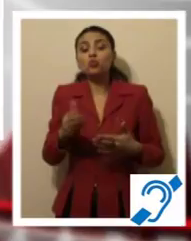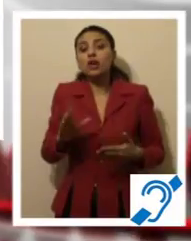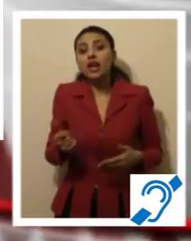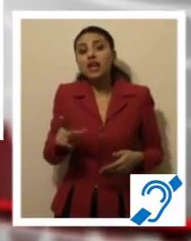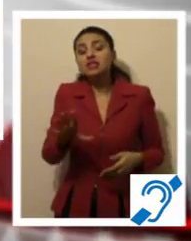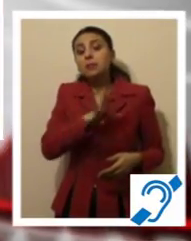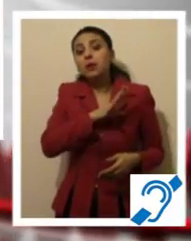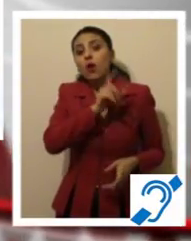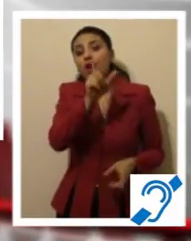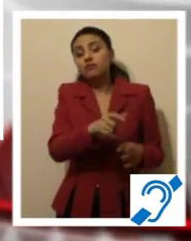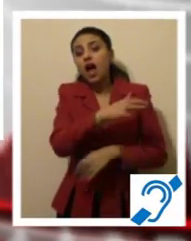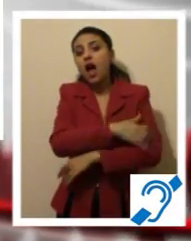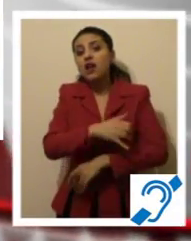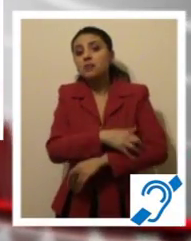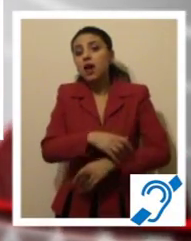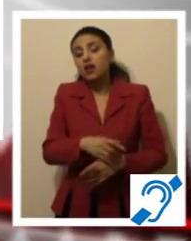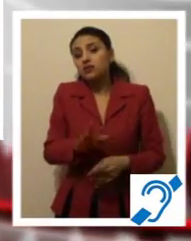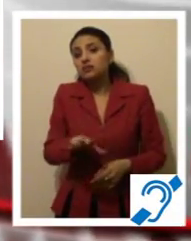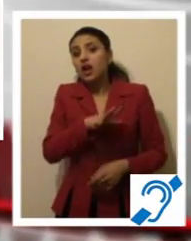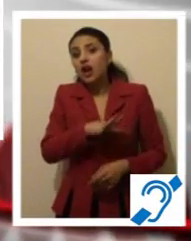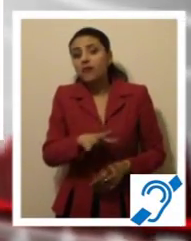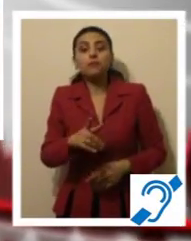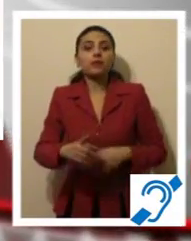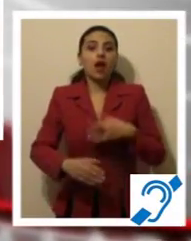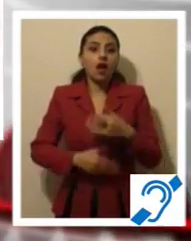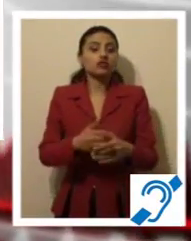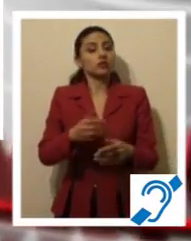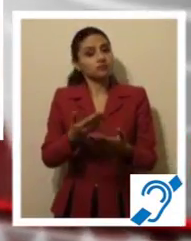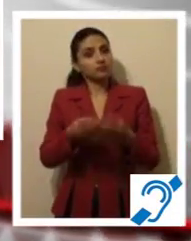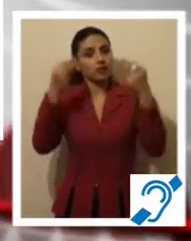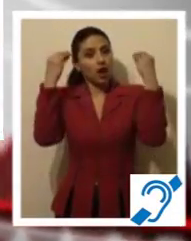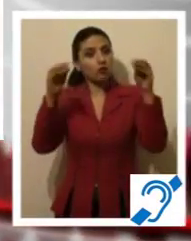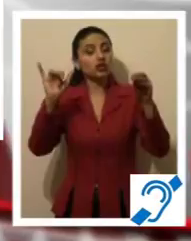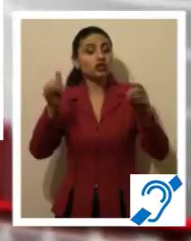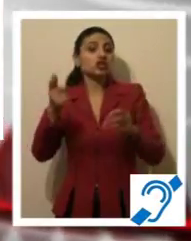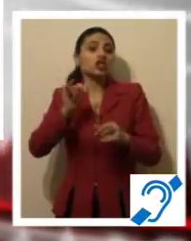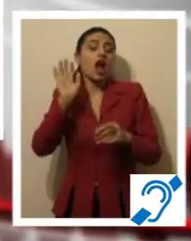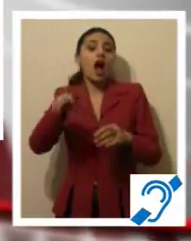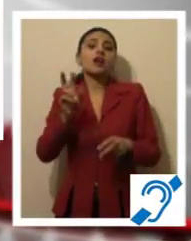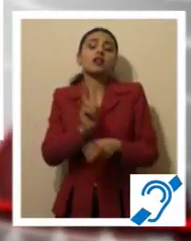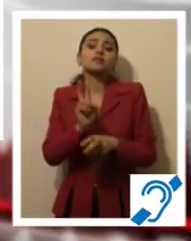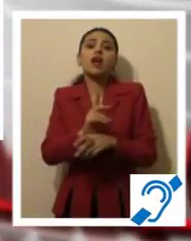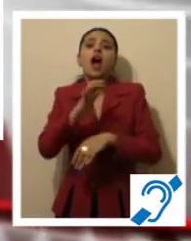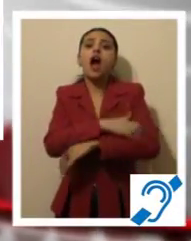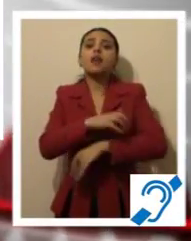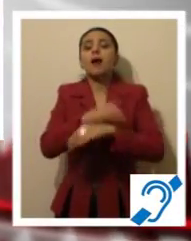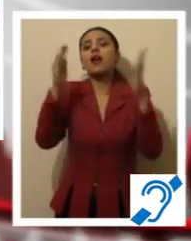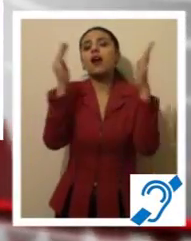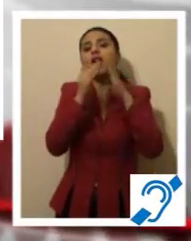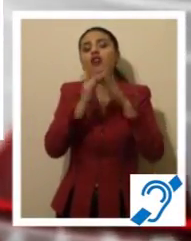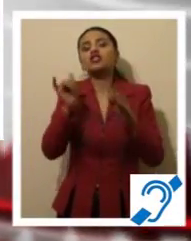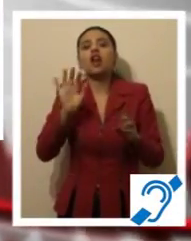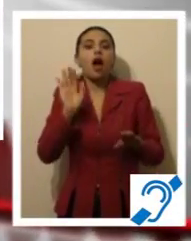pericol și animalele sunt expuse pericolului. De altfel, face recomandări și deținătorilor animalelor de companie, respectiv în cazul în